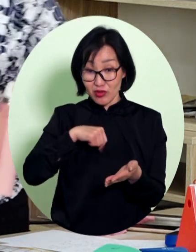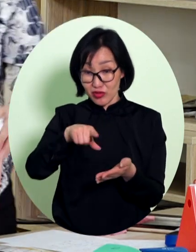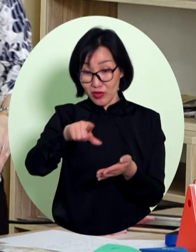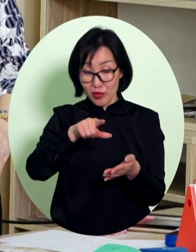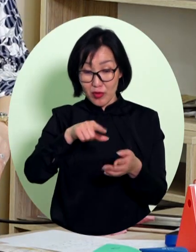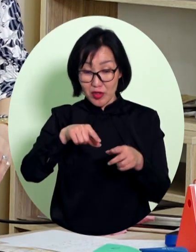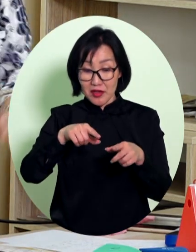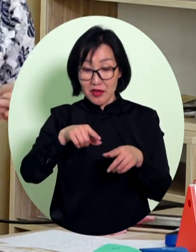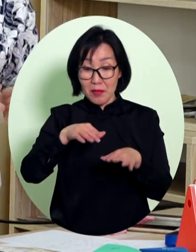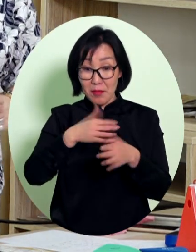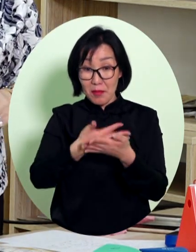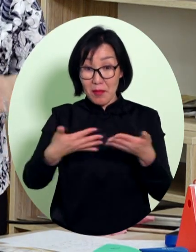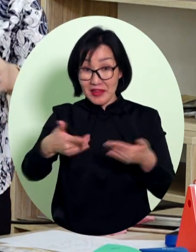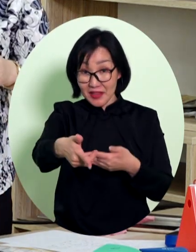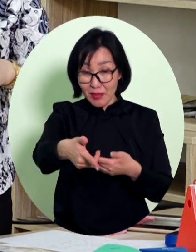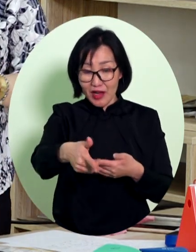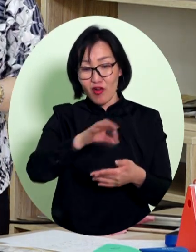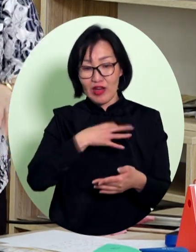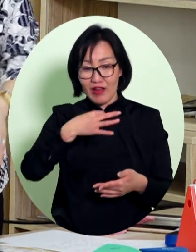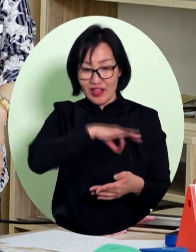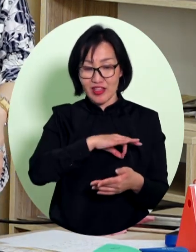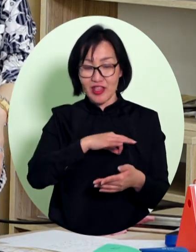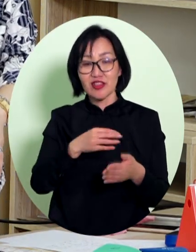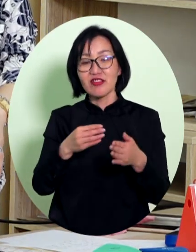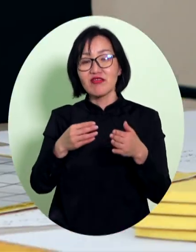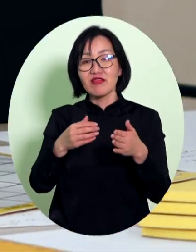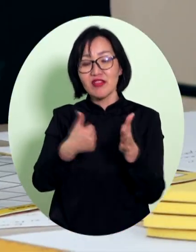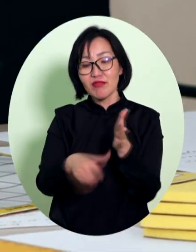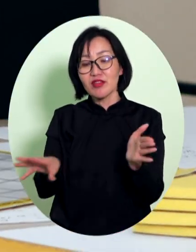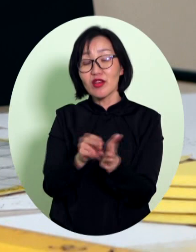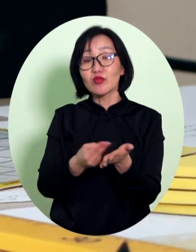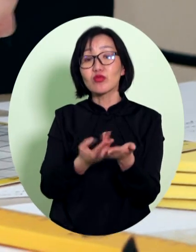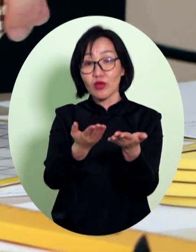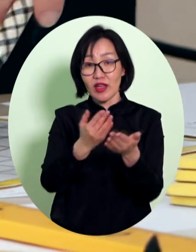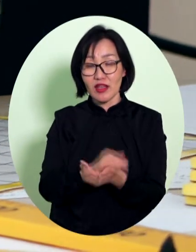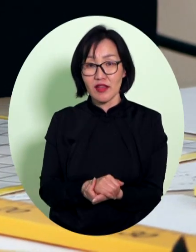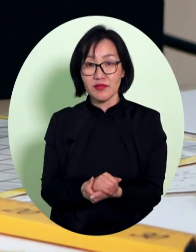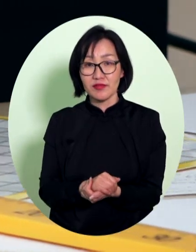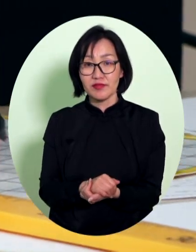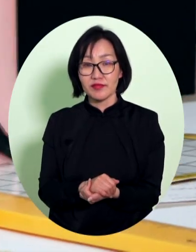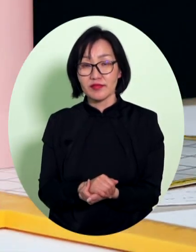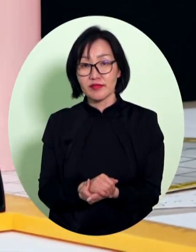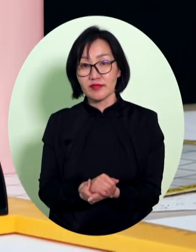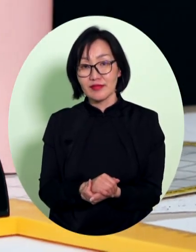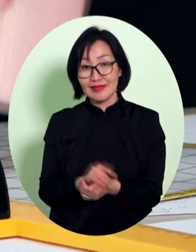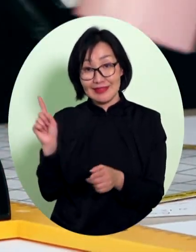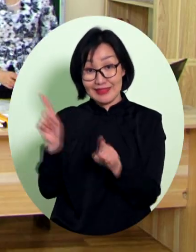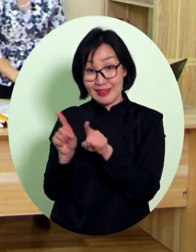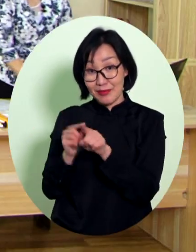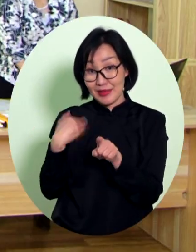хэрэглэх түүнээ ашиглаад бас яах вэ? Дэвтэр дээрээ зурх нь вэ шүү. Ингээд тойруулаад